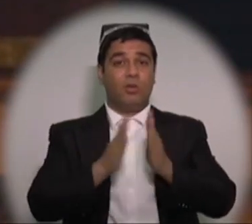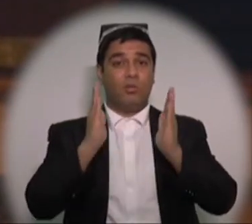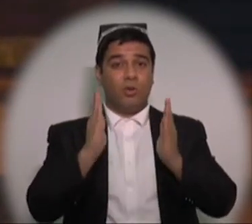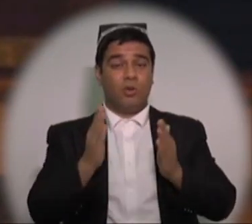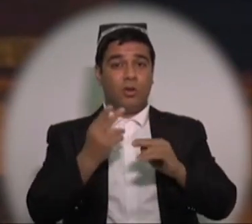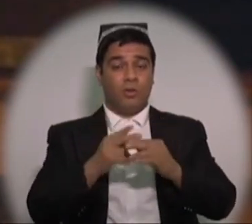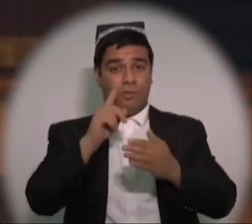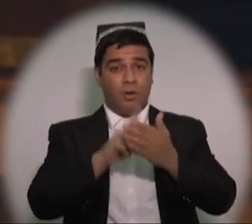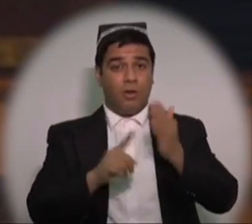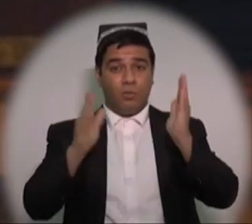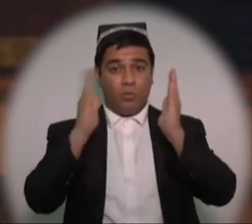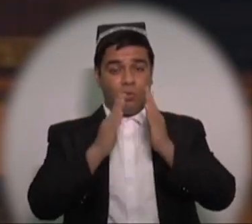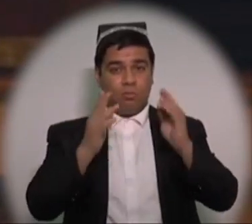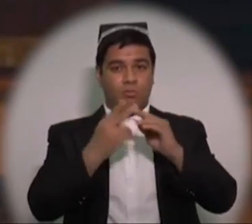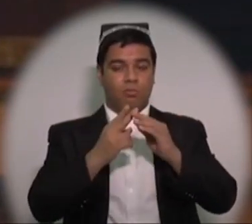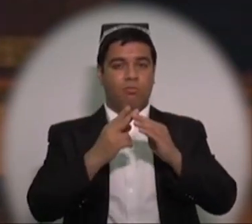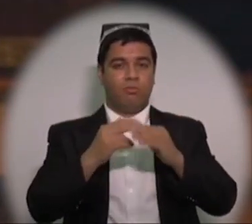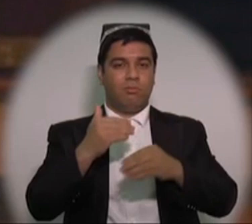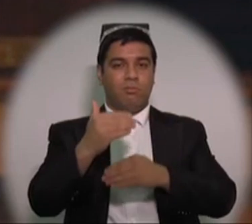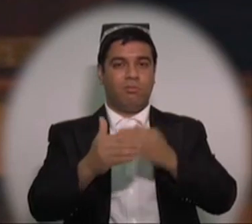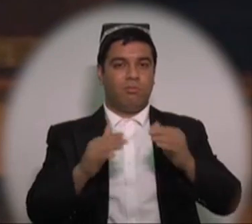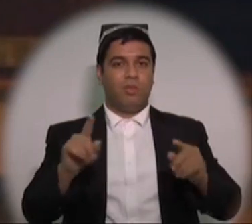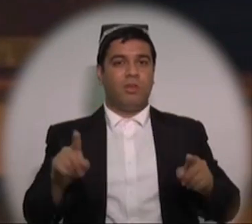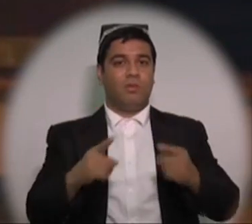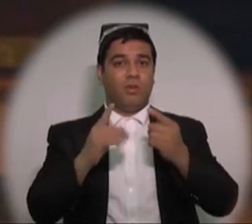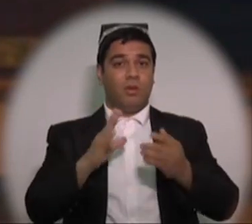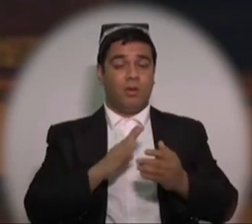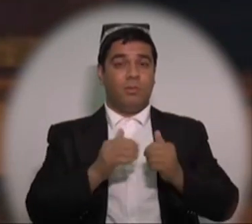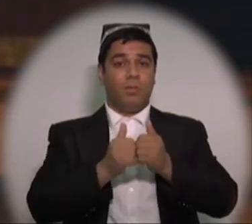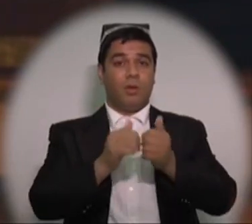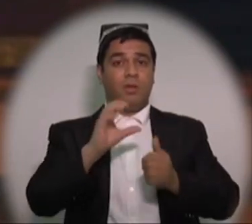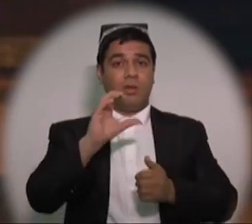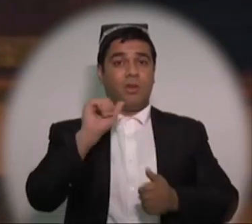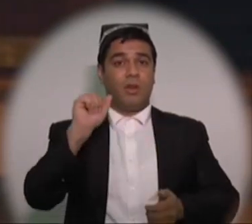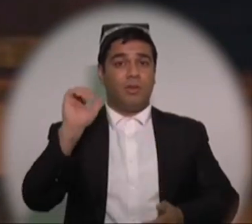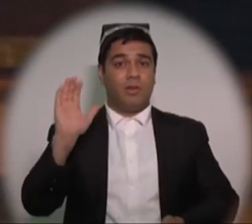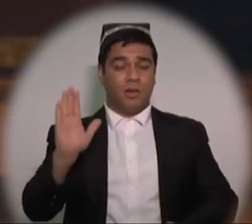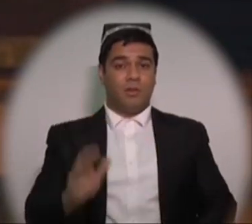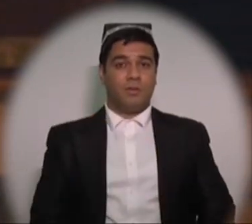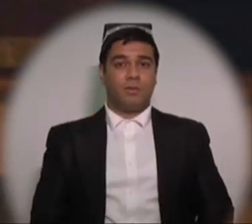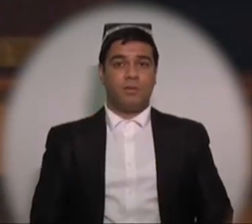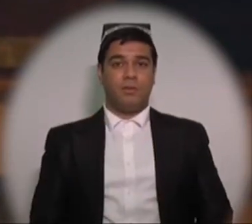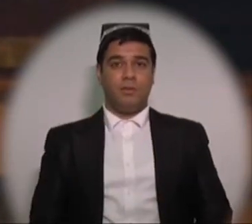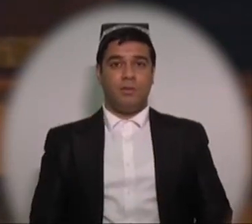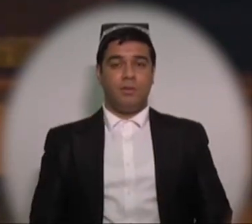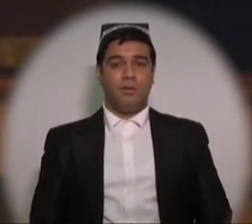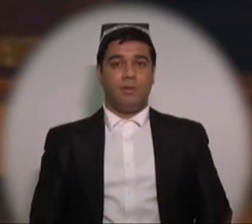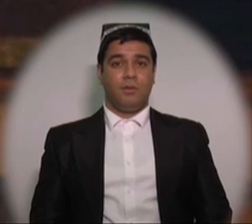bo'lishini islom dini ta'minladi. Rasul akram sallallohu alayhi va